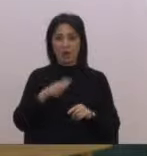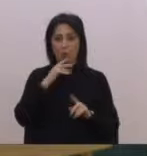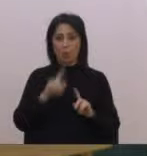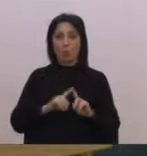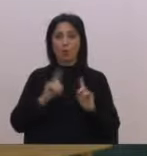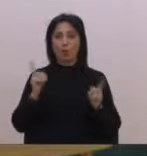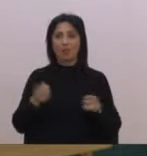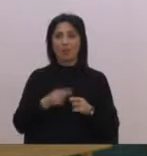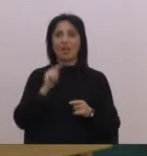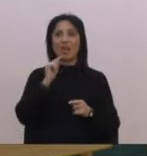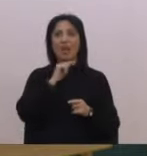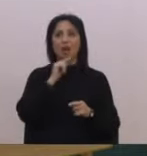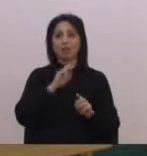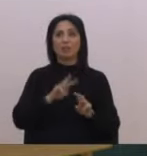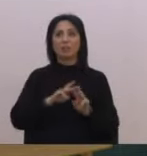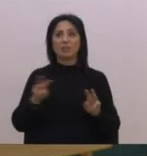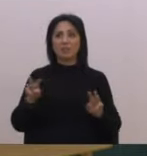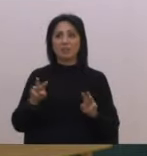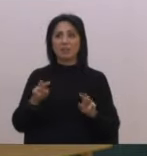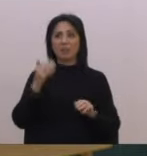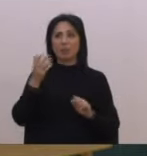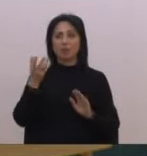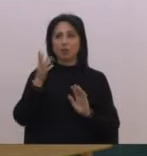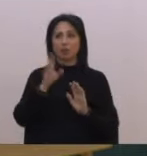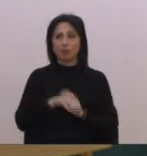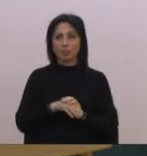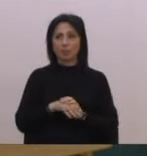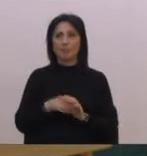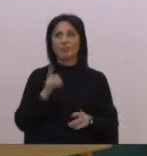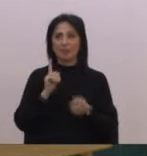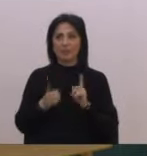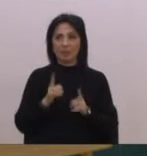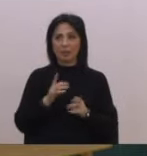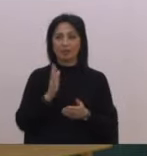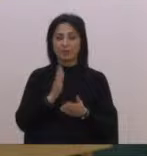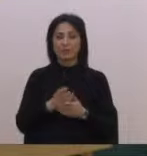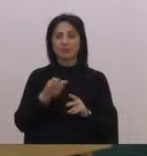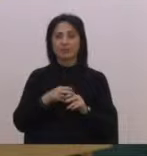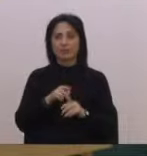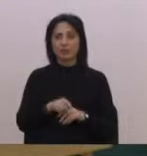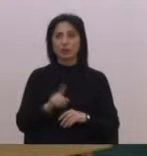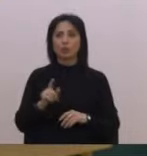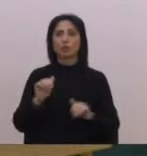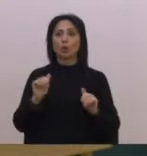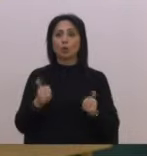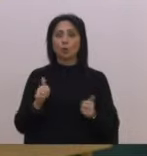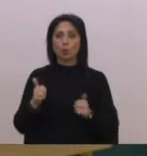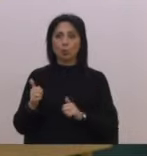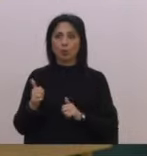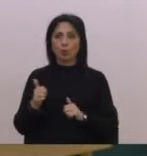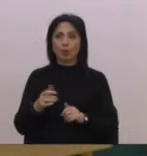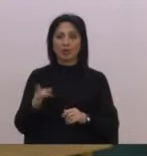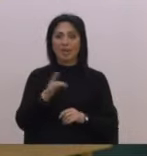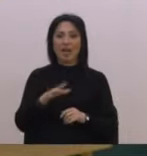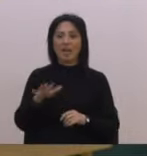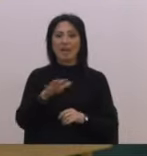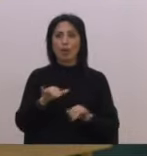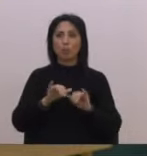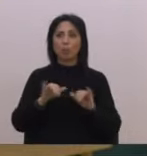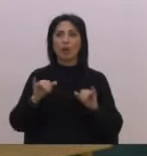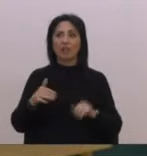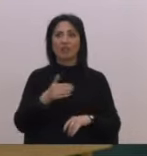umravlesoba ekonomikis ministrtan mat choris namdvilat aris is rogori regionuli